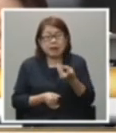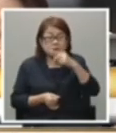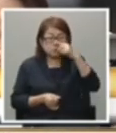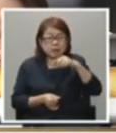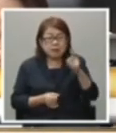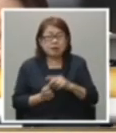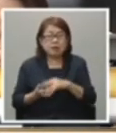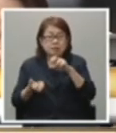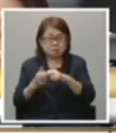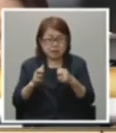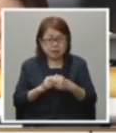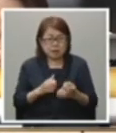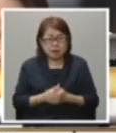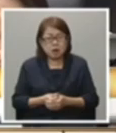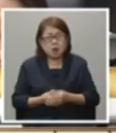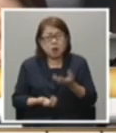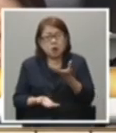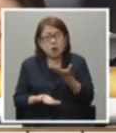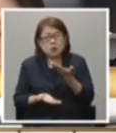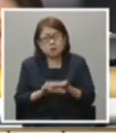กว่าราคาขายที่แพงกว่า